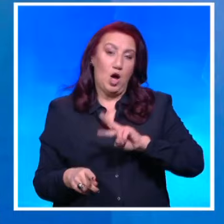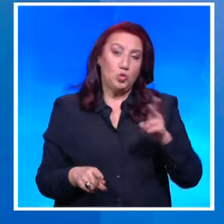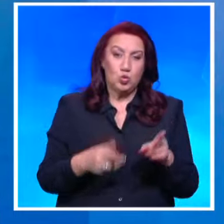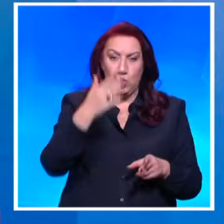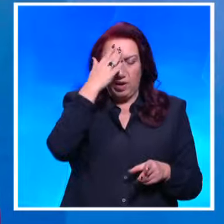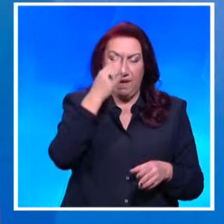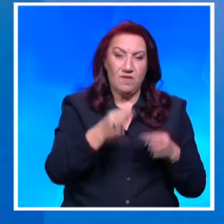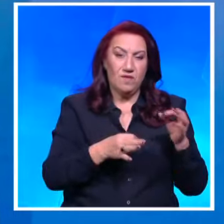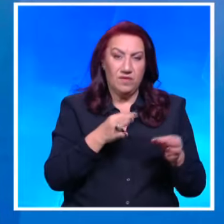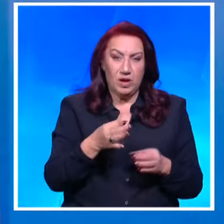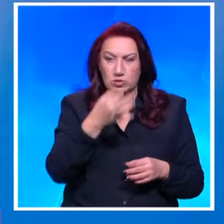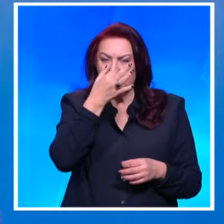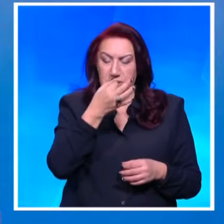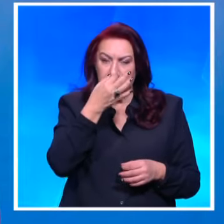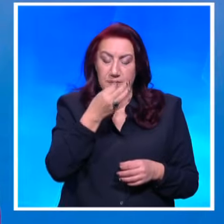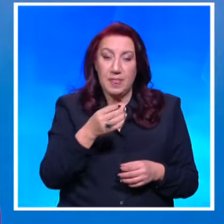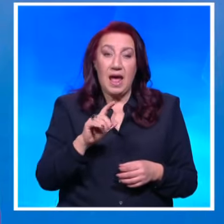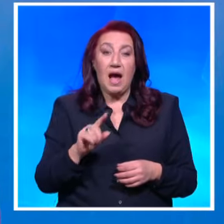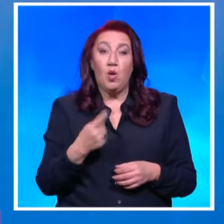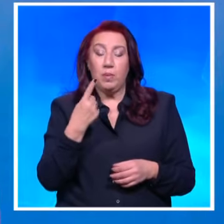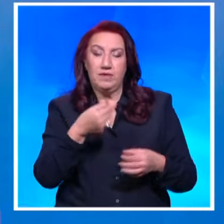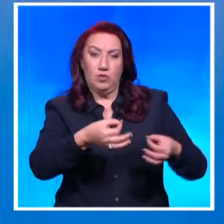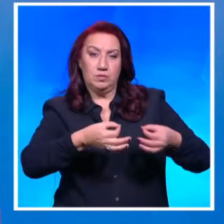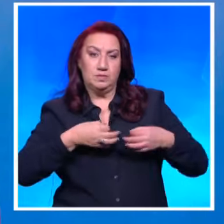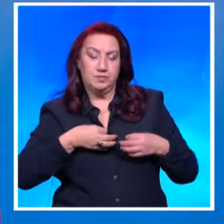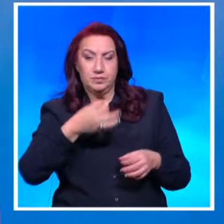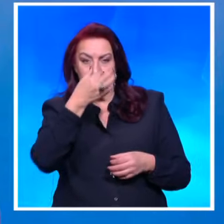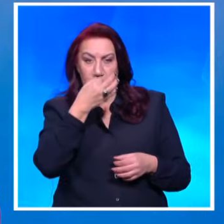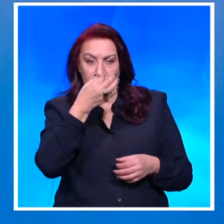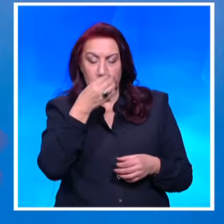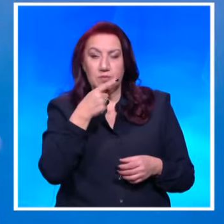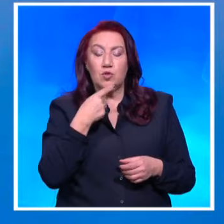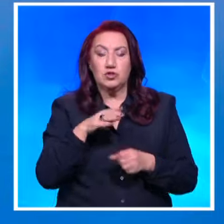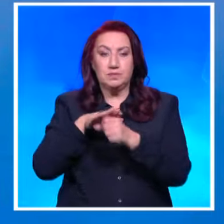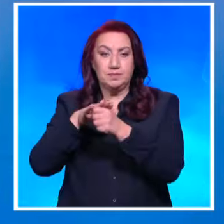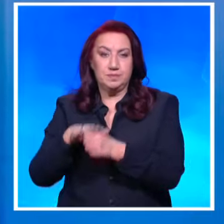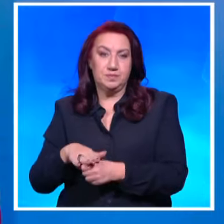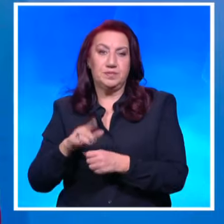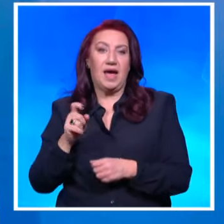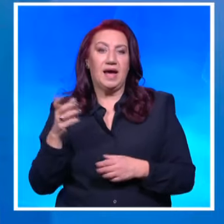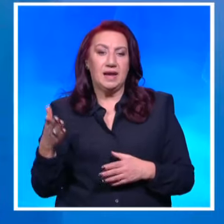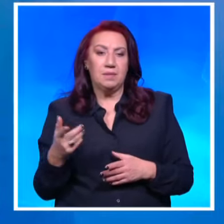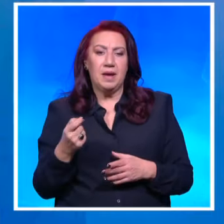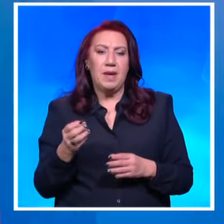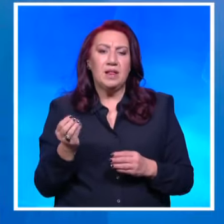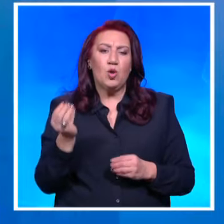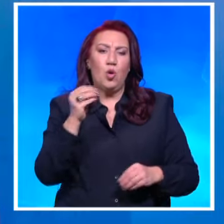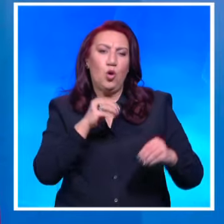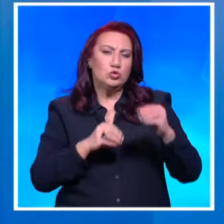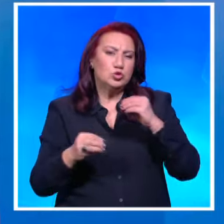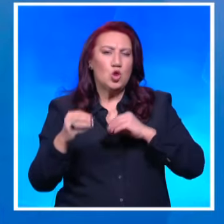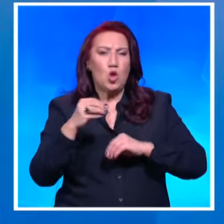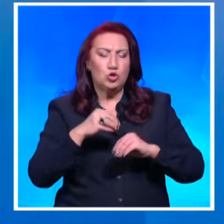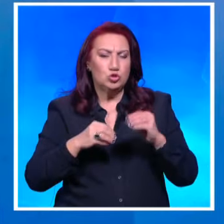но ако заразяването е станало първо с респираторно-синцитиалния, той пък може да потисне грипа. Така че сложни са малко отношенията между